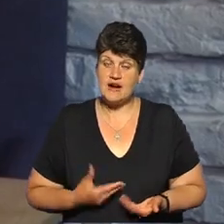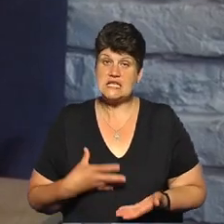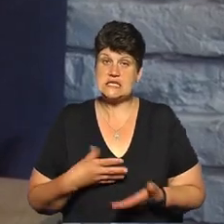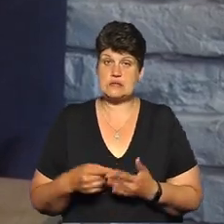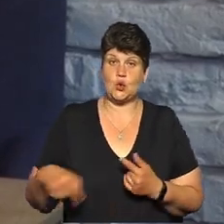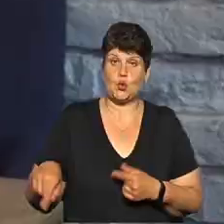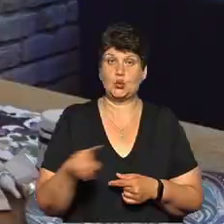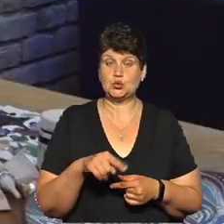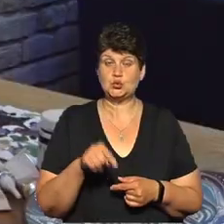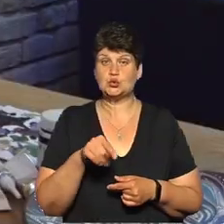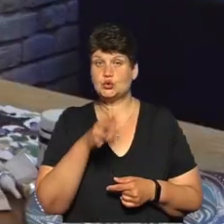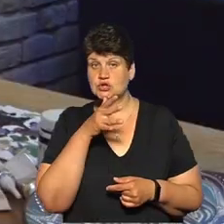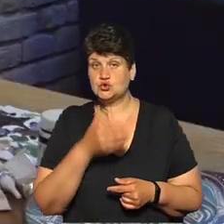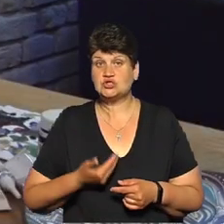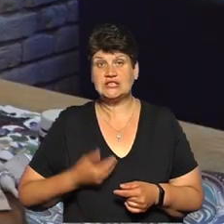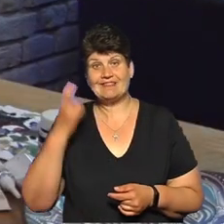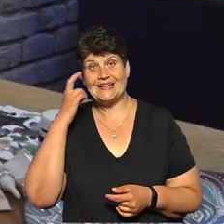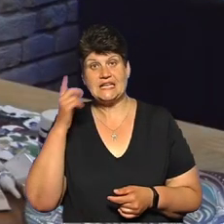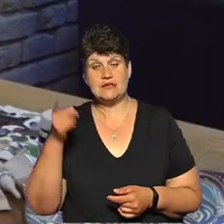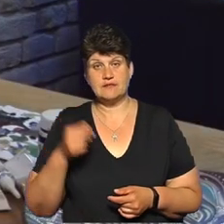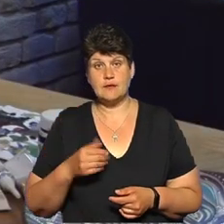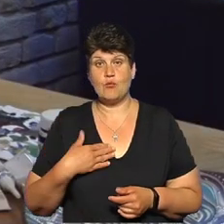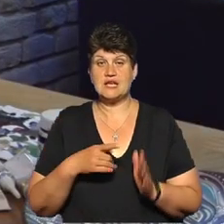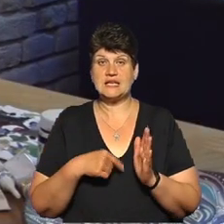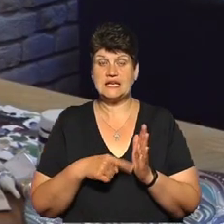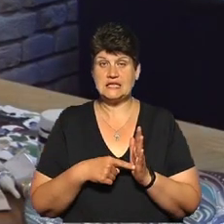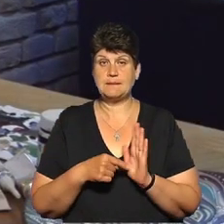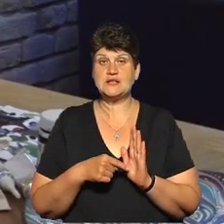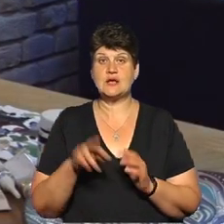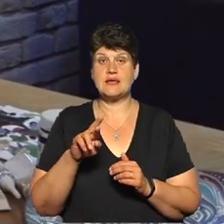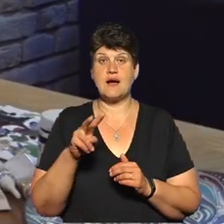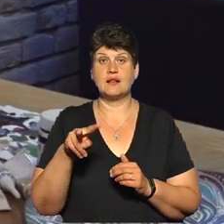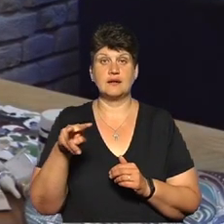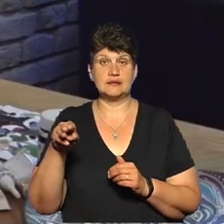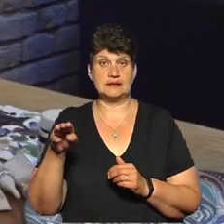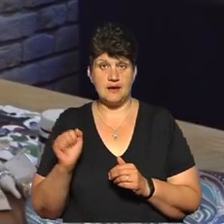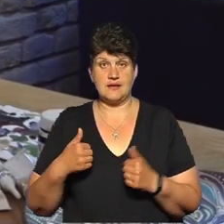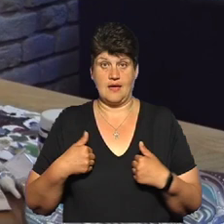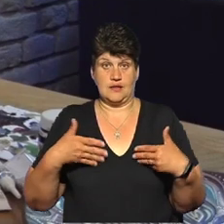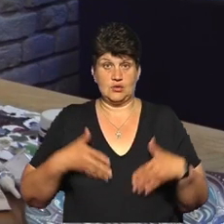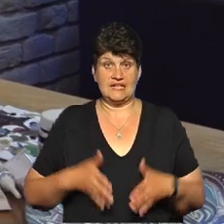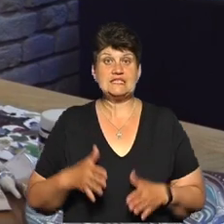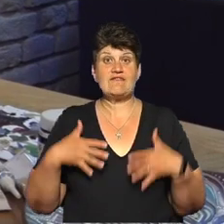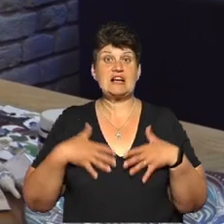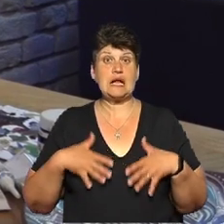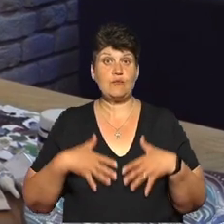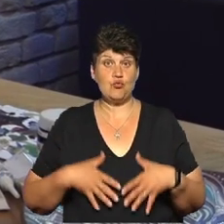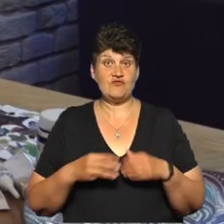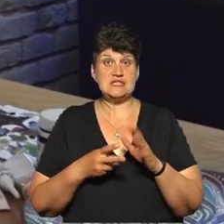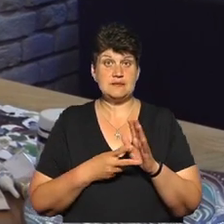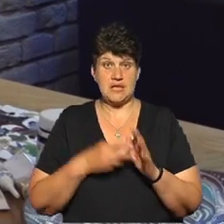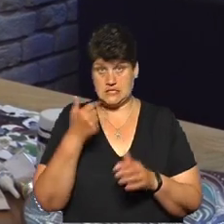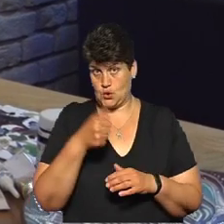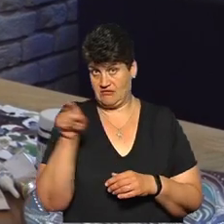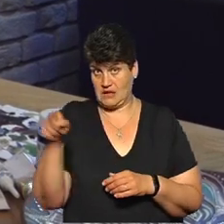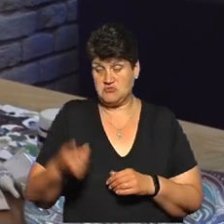часу жила в Києві. Моє рідне місто – Ялта. Я народилася в Криму. Я 18 років там прожила і завжди